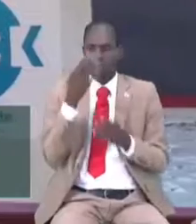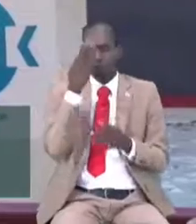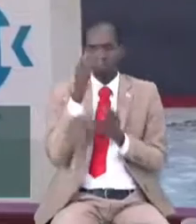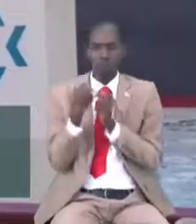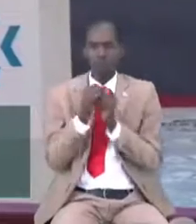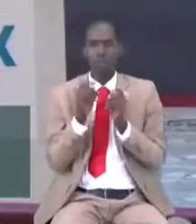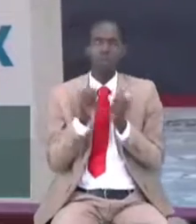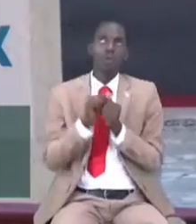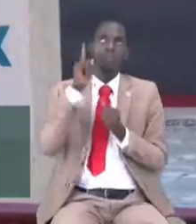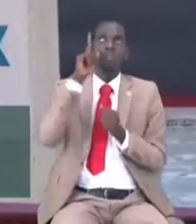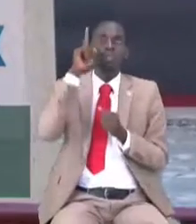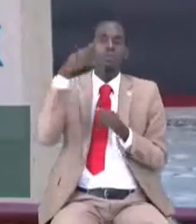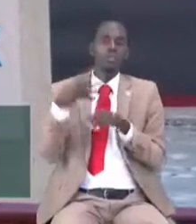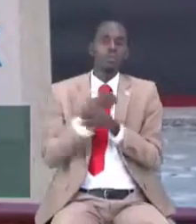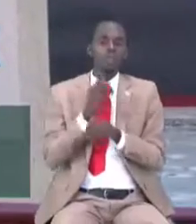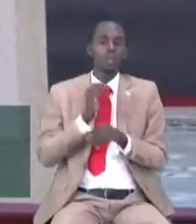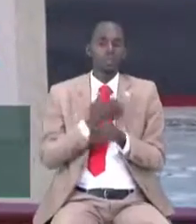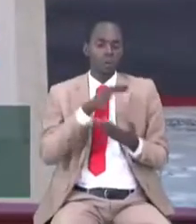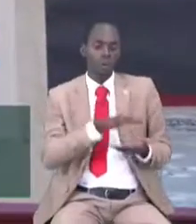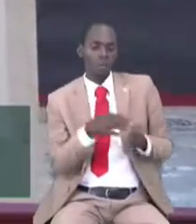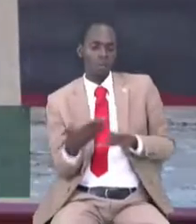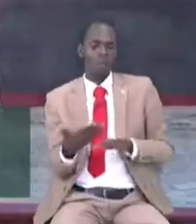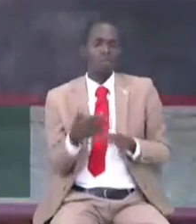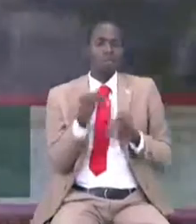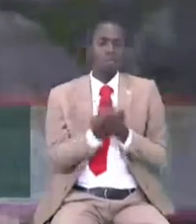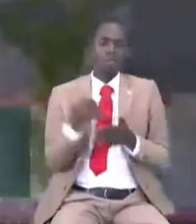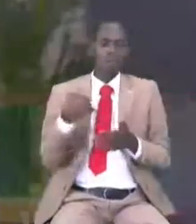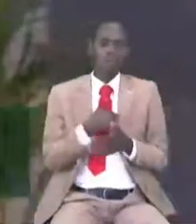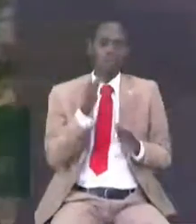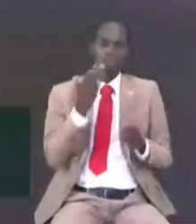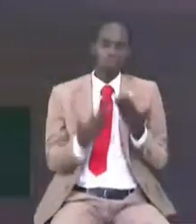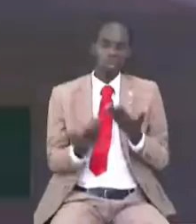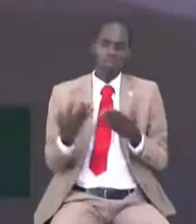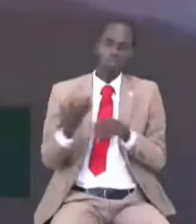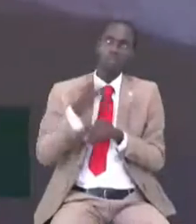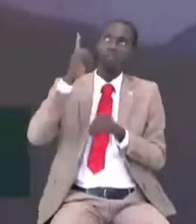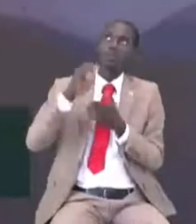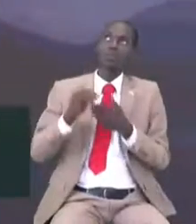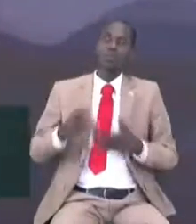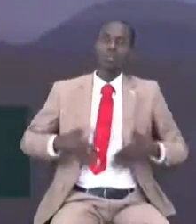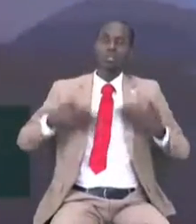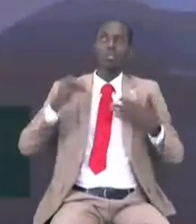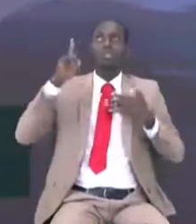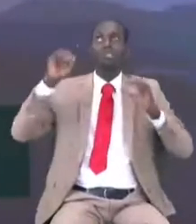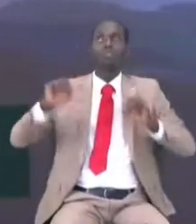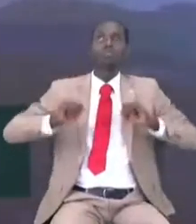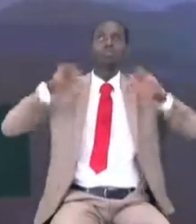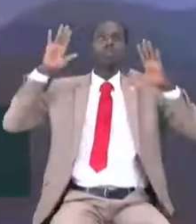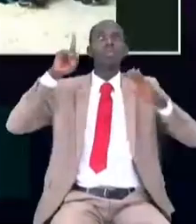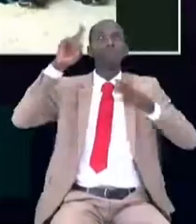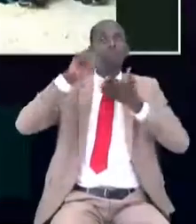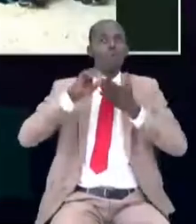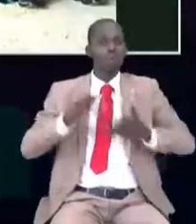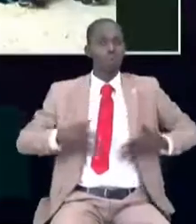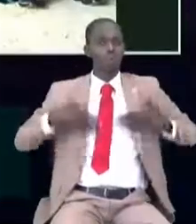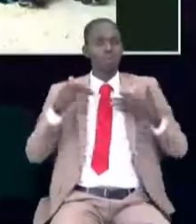place. Il a abandonné sa vie pour que nous recevions sa vie. Il a livré, il a abandonné